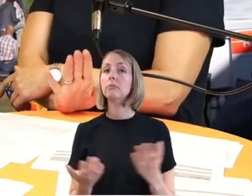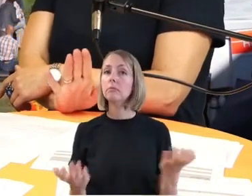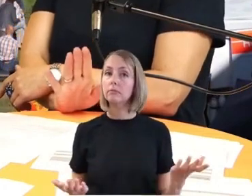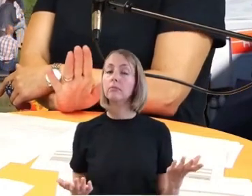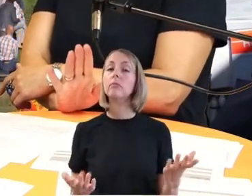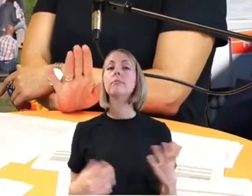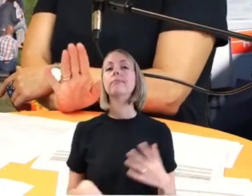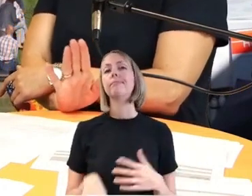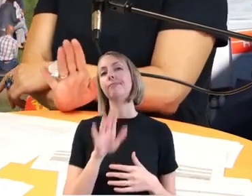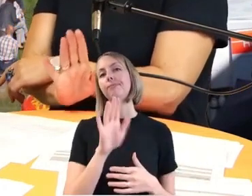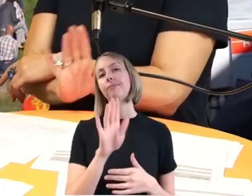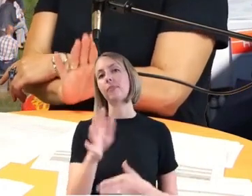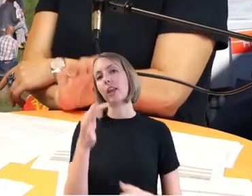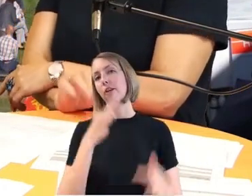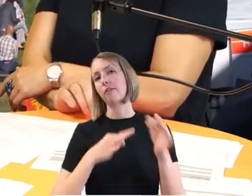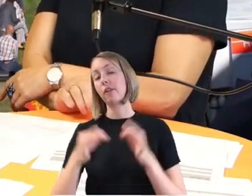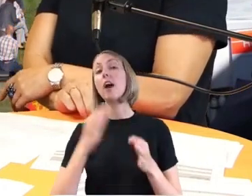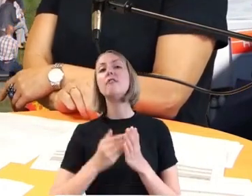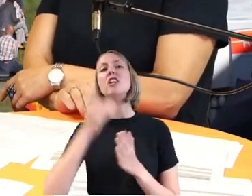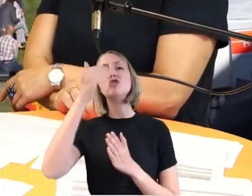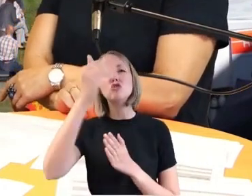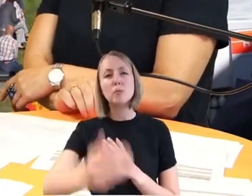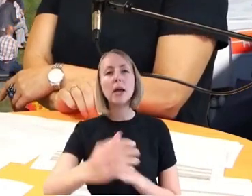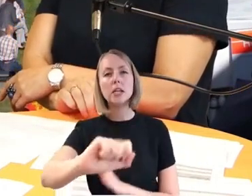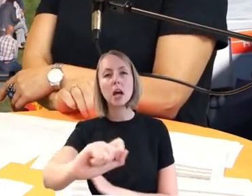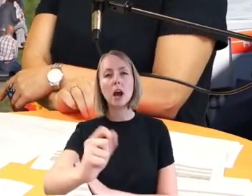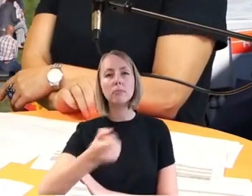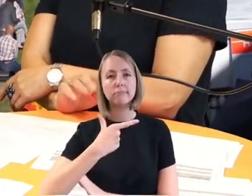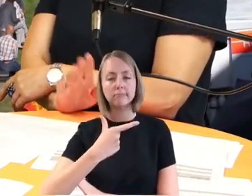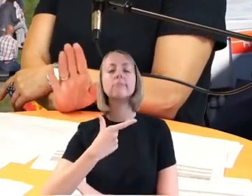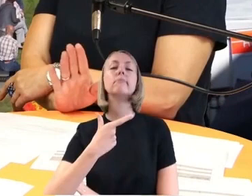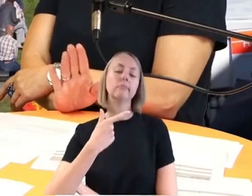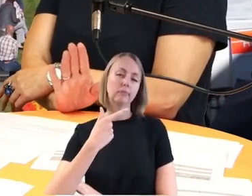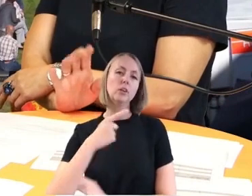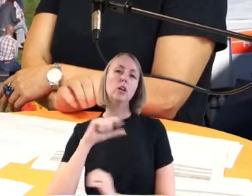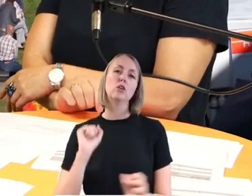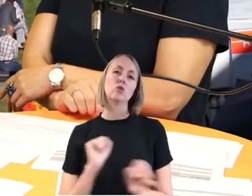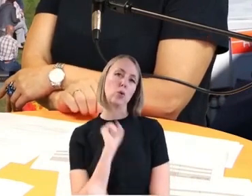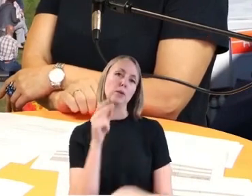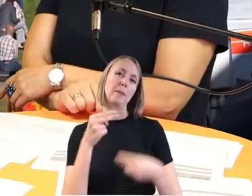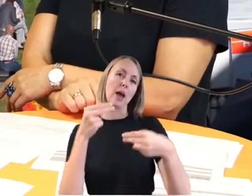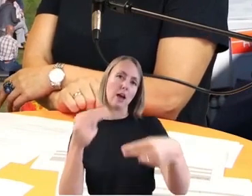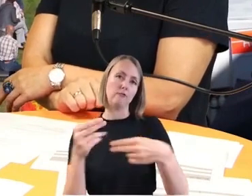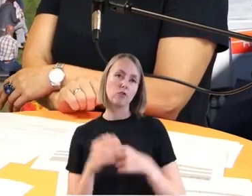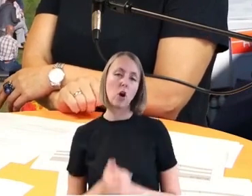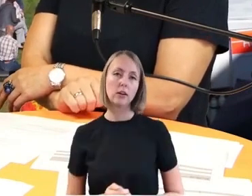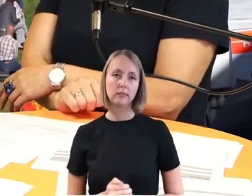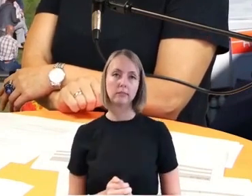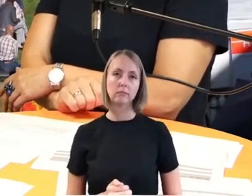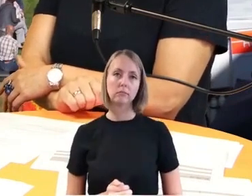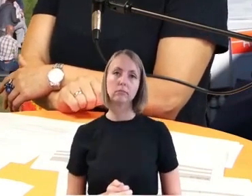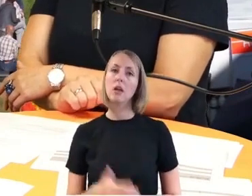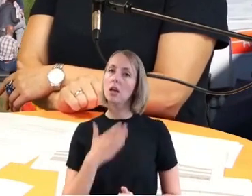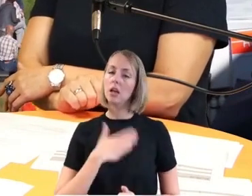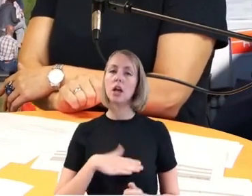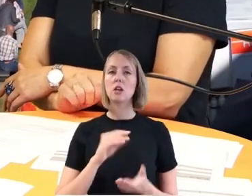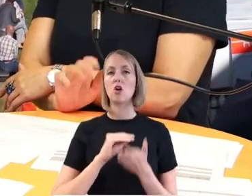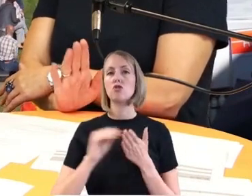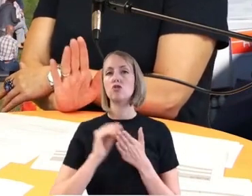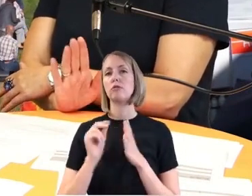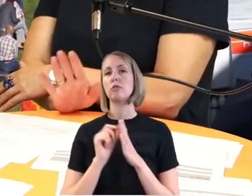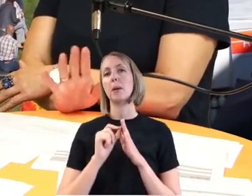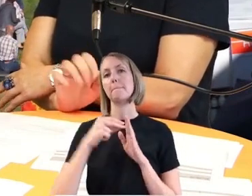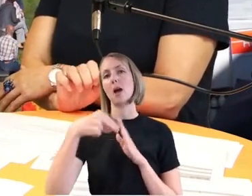Ihre Fragen, selbst wenn Sie sie nachher noch reinstellen, werden wir auf jeden Fall auch beantworten, im Nachgang gern auch schriftlich. Von